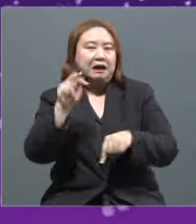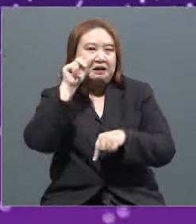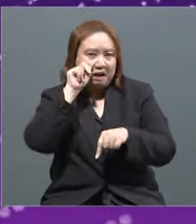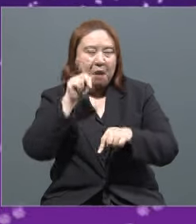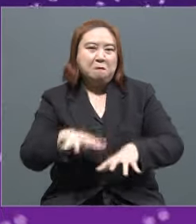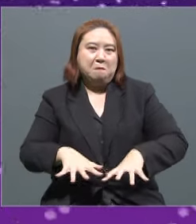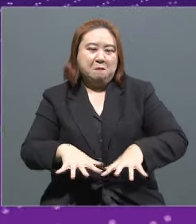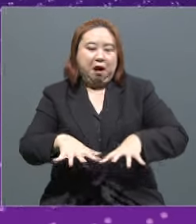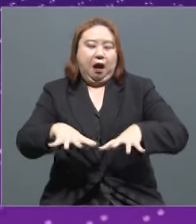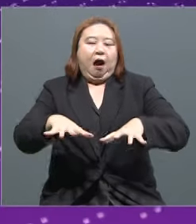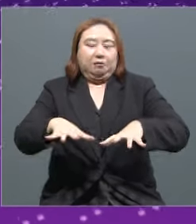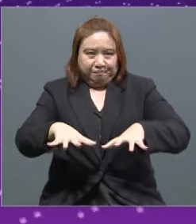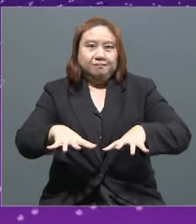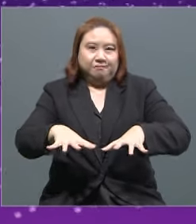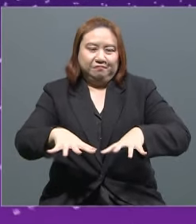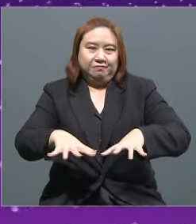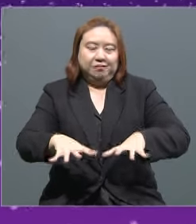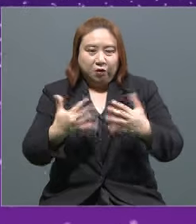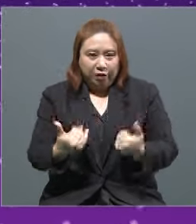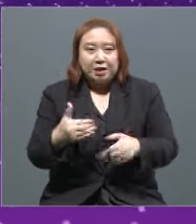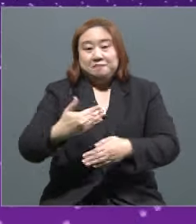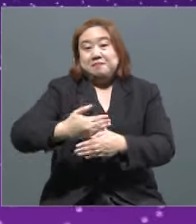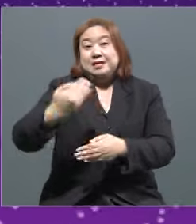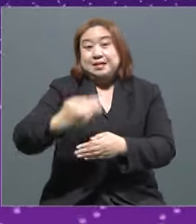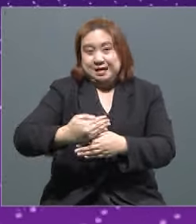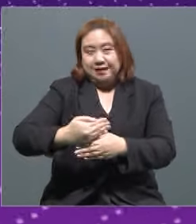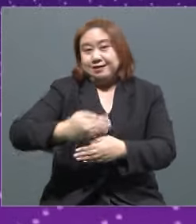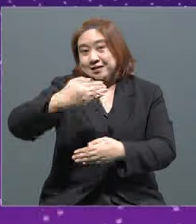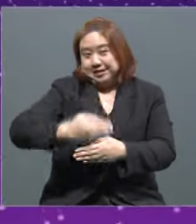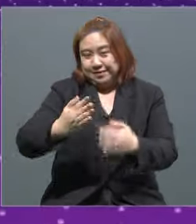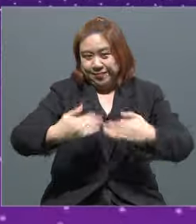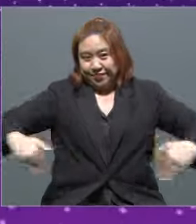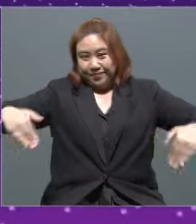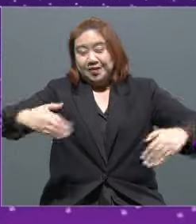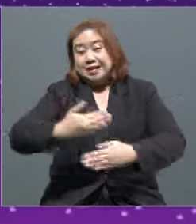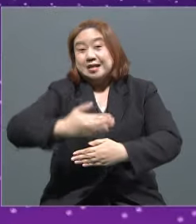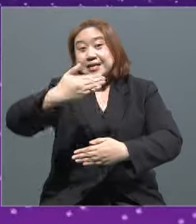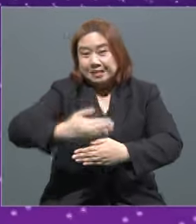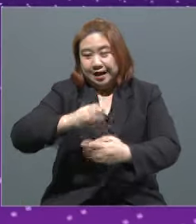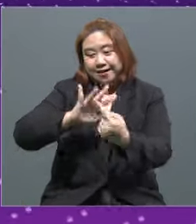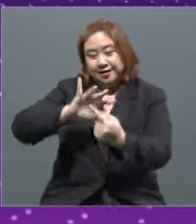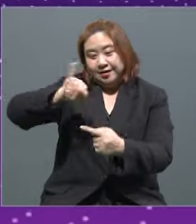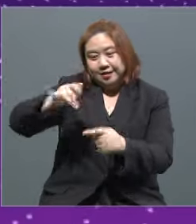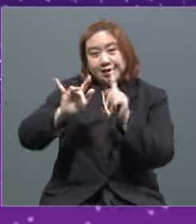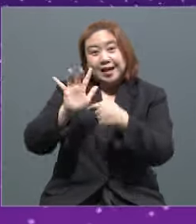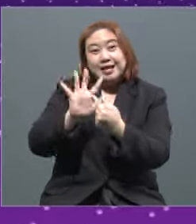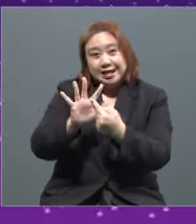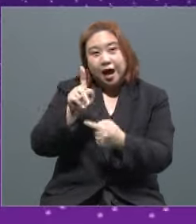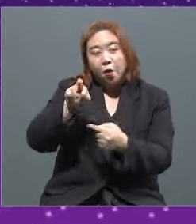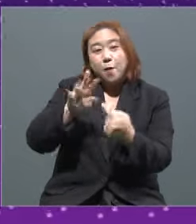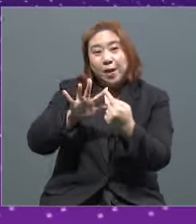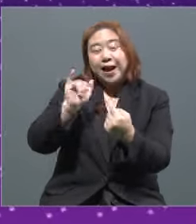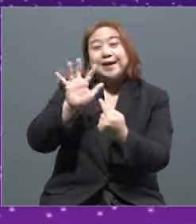ากครับตรงนี้จะมีเขื่อนเจ้าพระยาอยู่นะครับเพราะฉะนั้นทางเขื่อนเจ้าพระยาเนี่ยเขาก็เลยต้องเริ่มที่จะพร่องน้ําเพื่อจะรับมวลน้ําเ